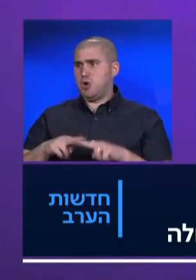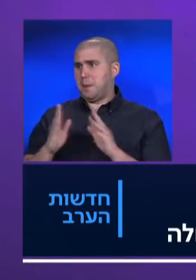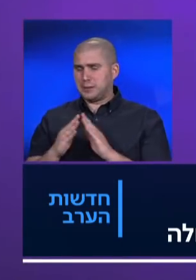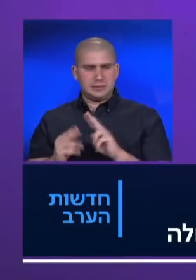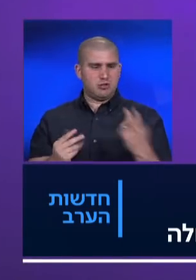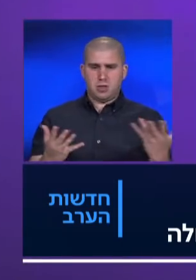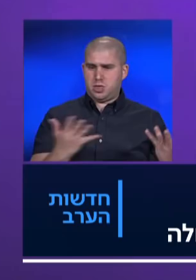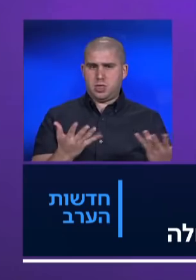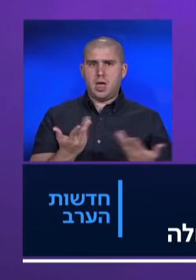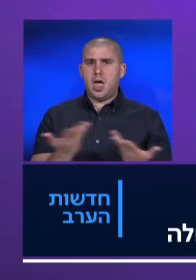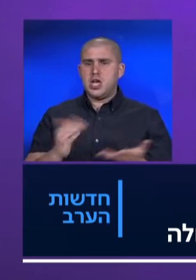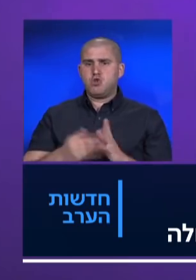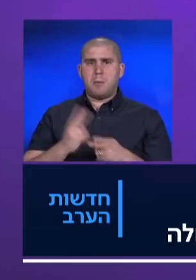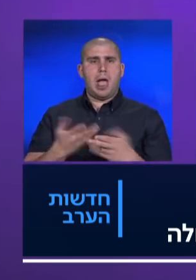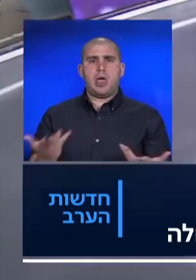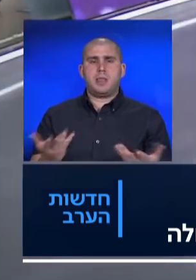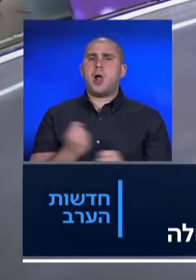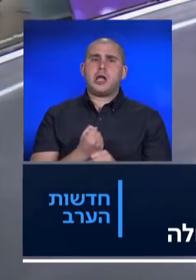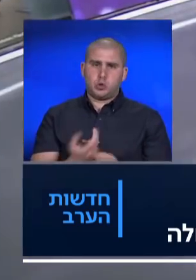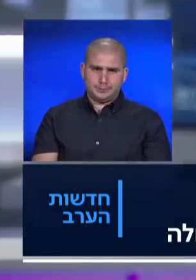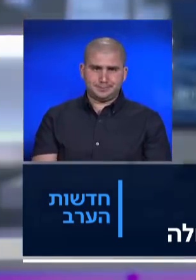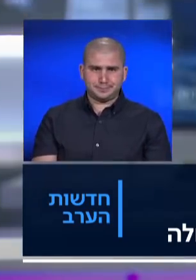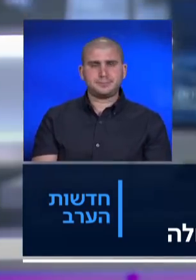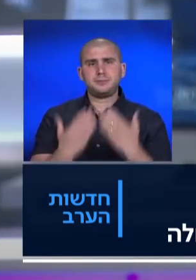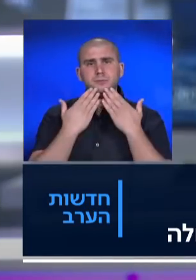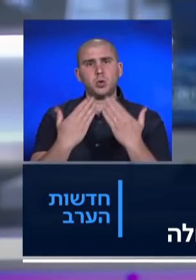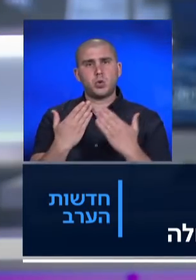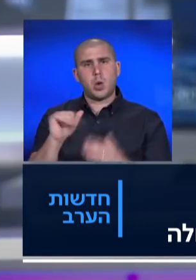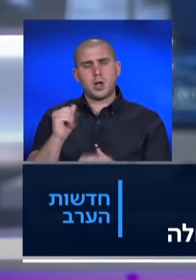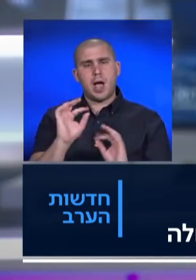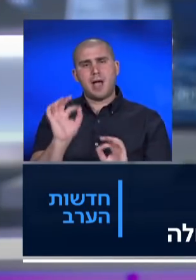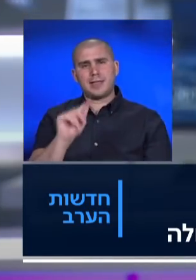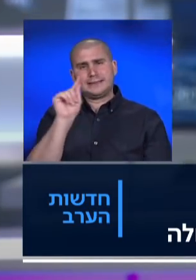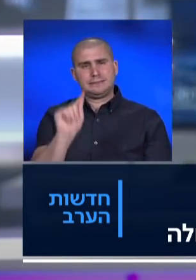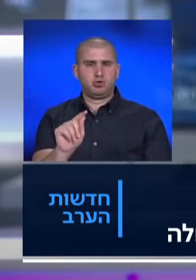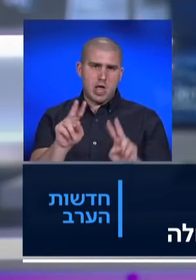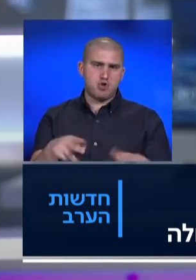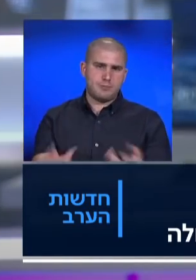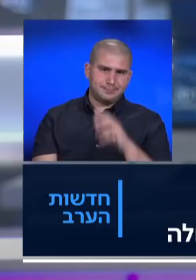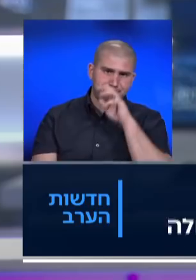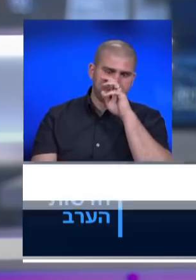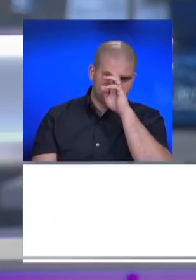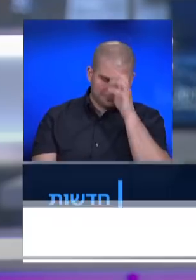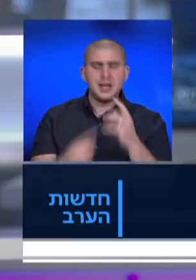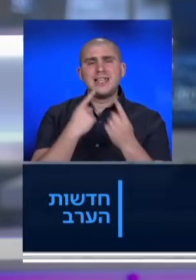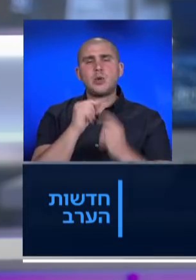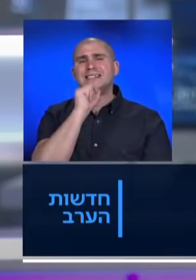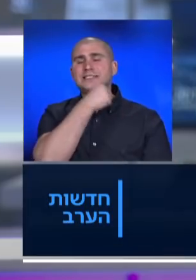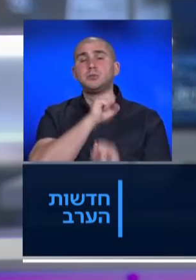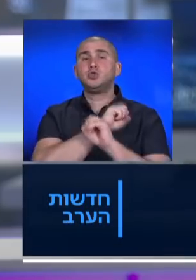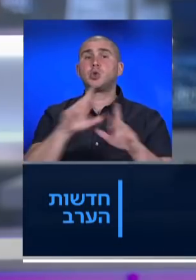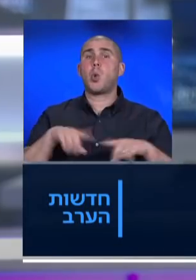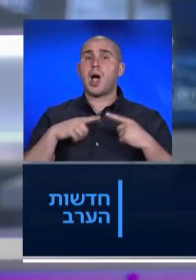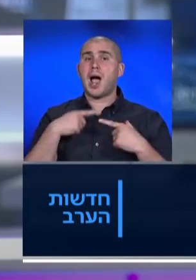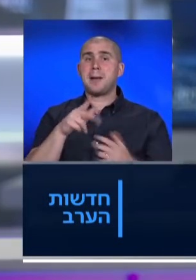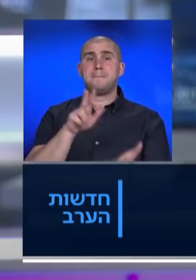מחלה, אז מה הם עושים? תודה רבה, אוריה. נשאר עם סימן השאלה הזה כרגע. דיון היסטורי בשידור חי היום בבג"ץ.